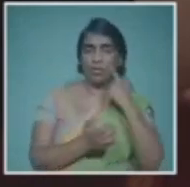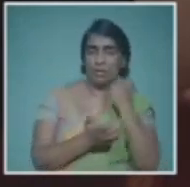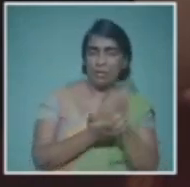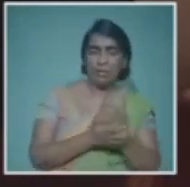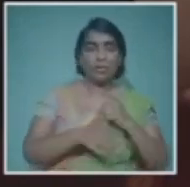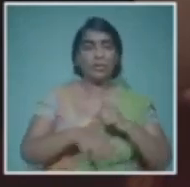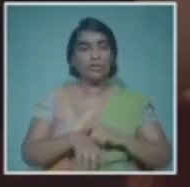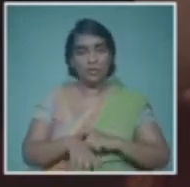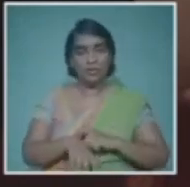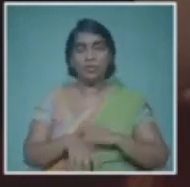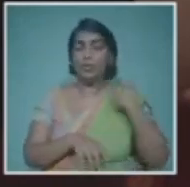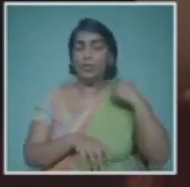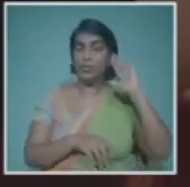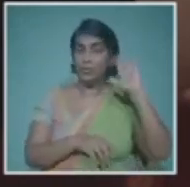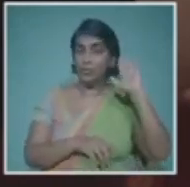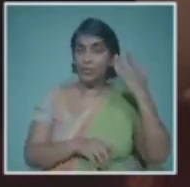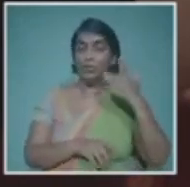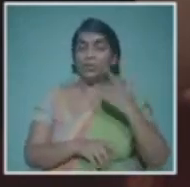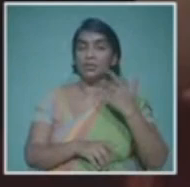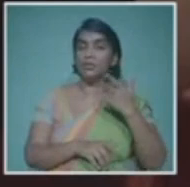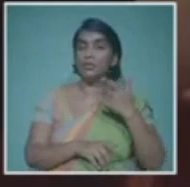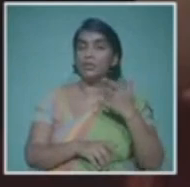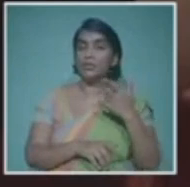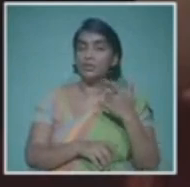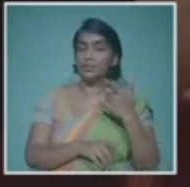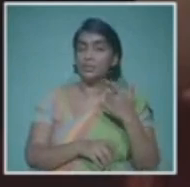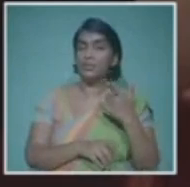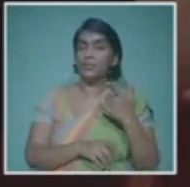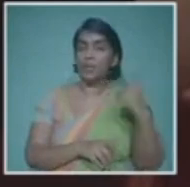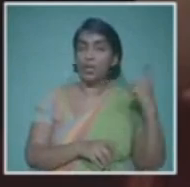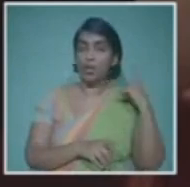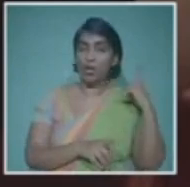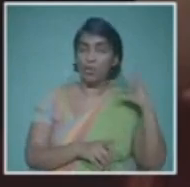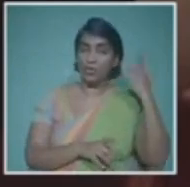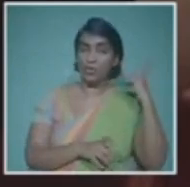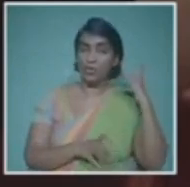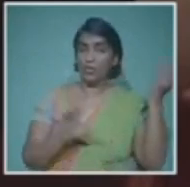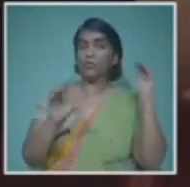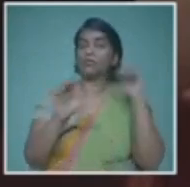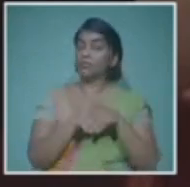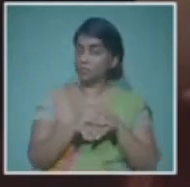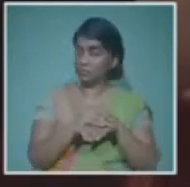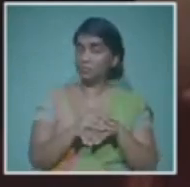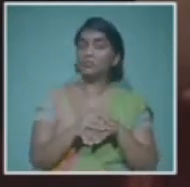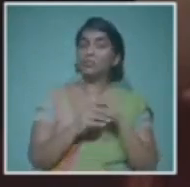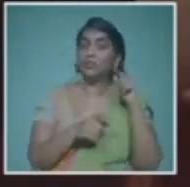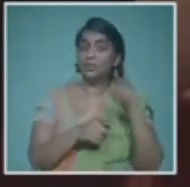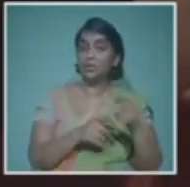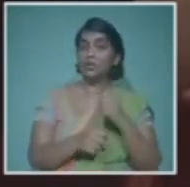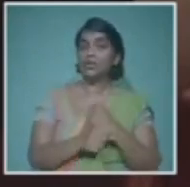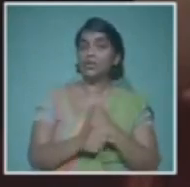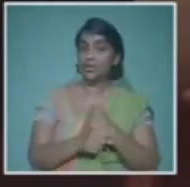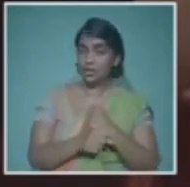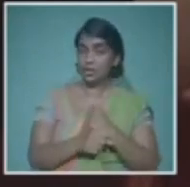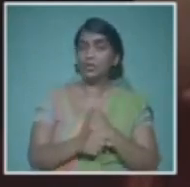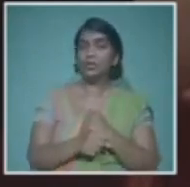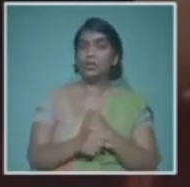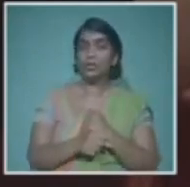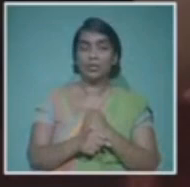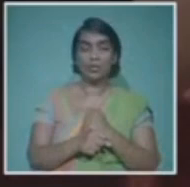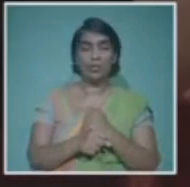මොහොතකදී විශේෂ එයාබෝන් ෆෝස් එක දාලා ඒ ජෙනරල්